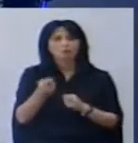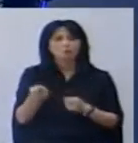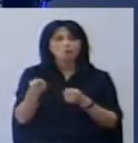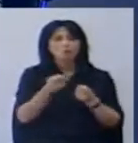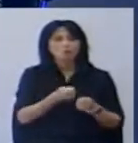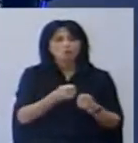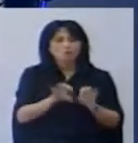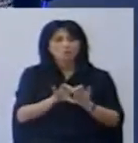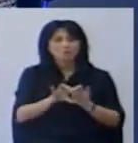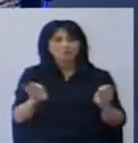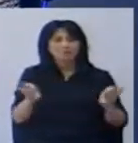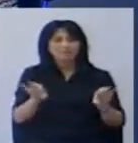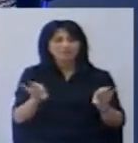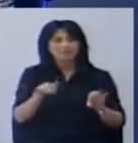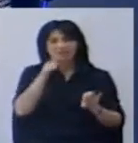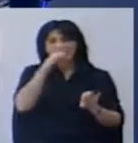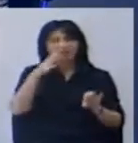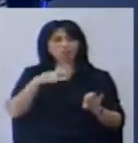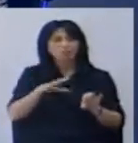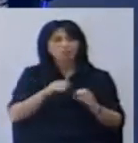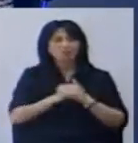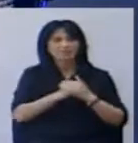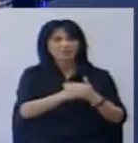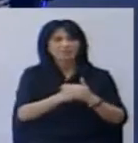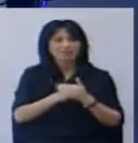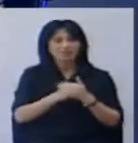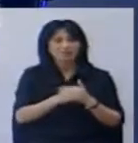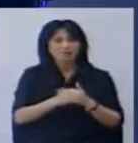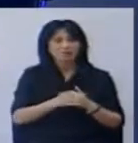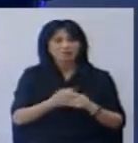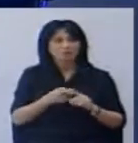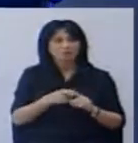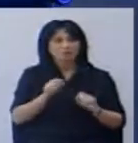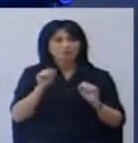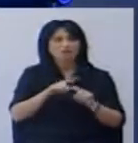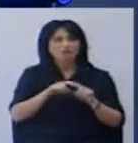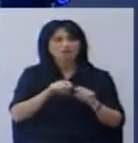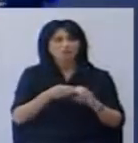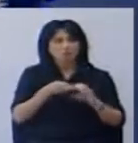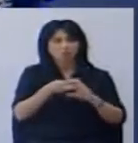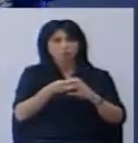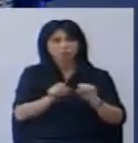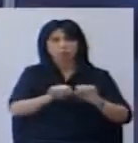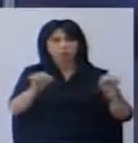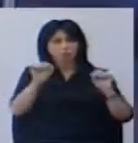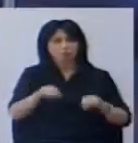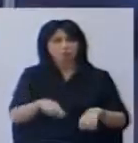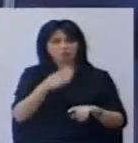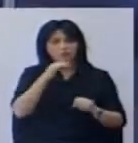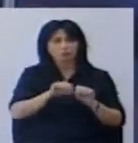შემოტანილი მილები თურმე ვერ უძლებს წნევას და ძალიან მალე შეიძლება წყალმა ამოაგდო.